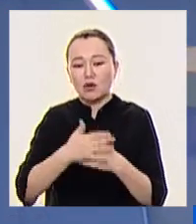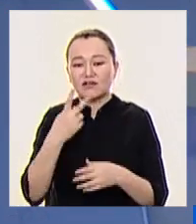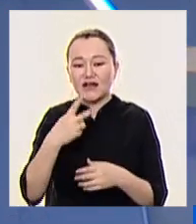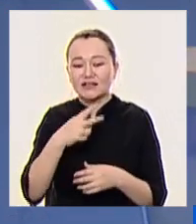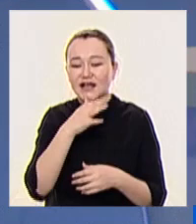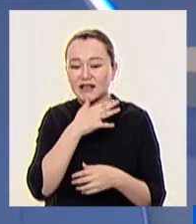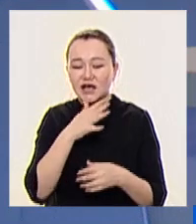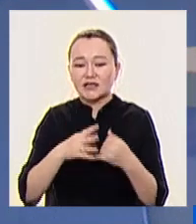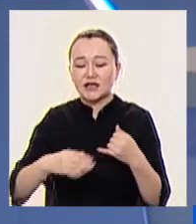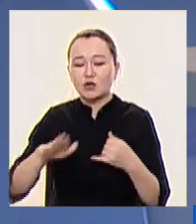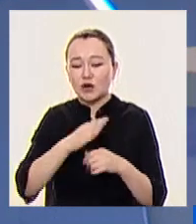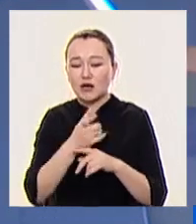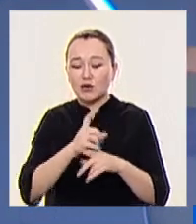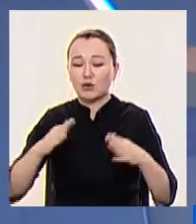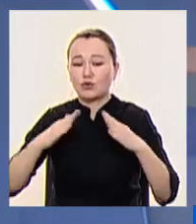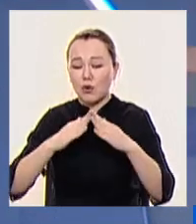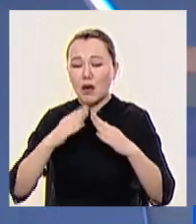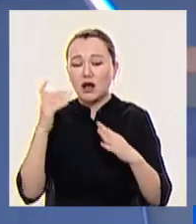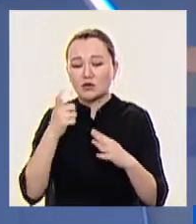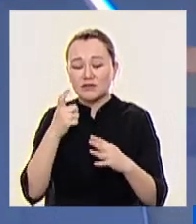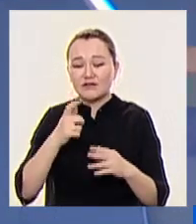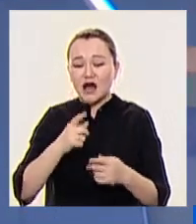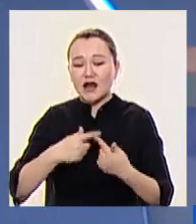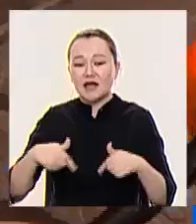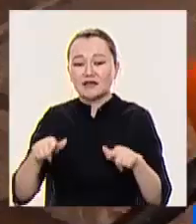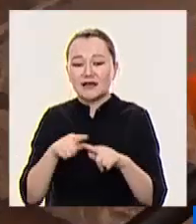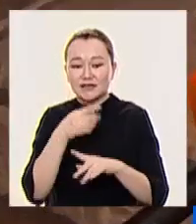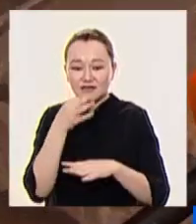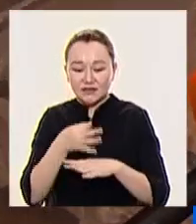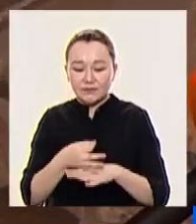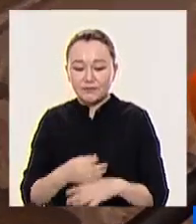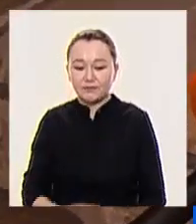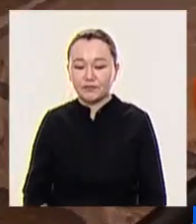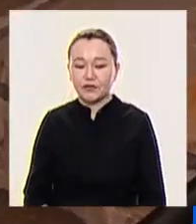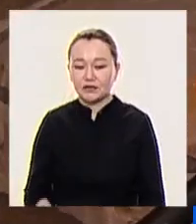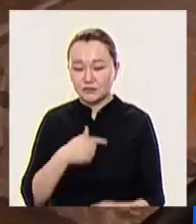лет. Территория, на которой стоит дом, собственность организации.